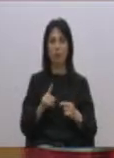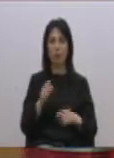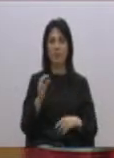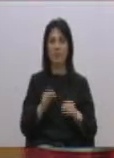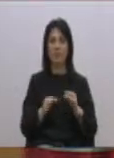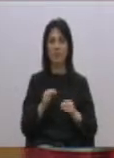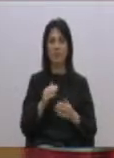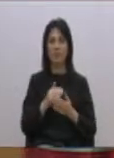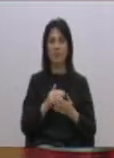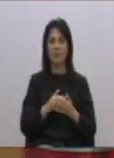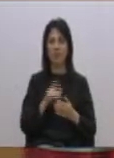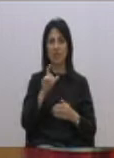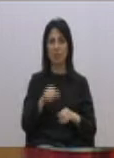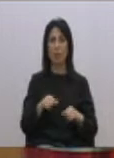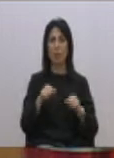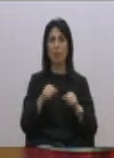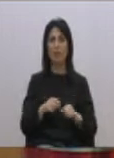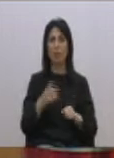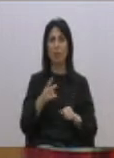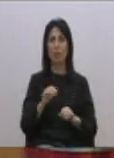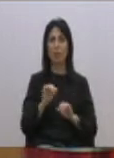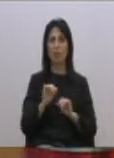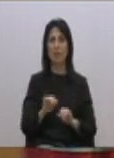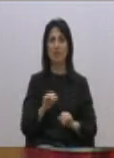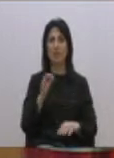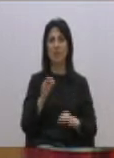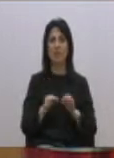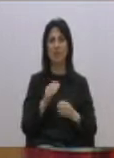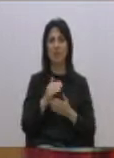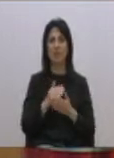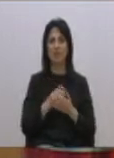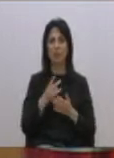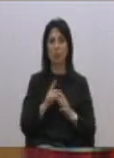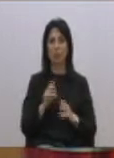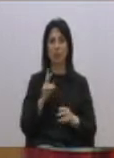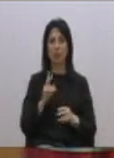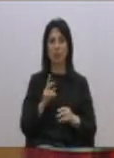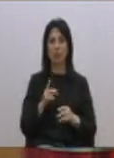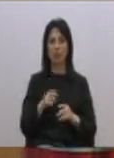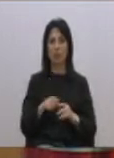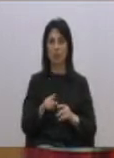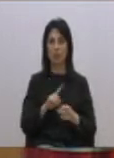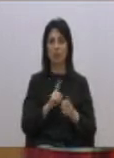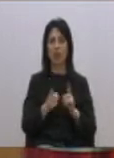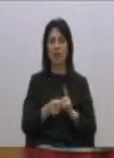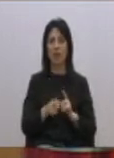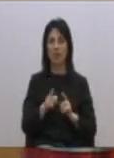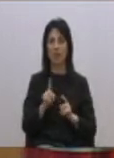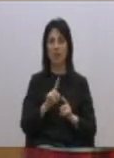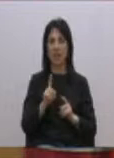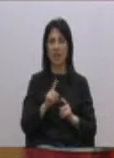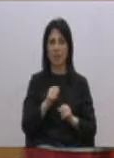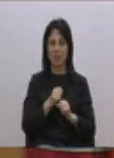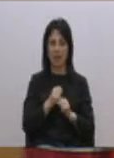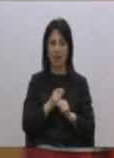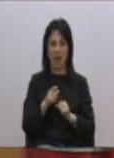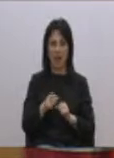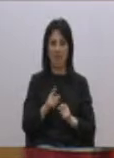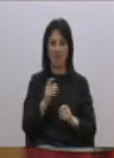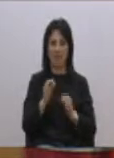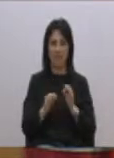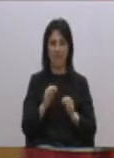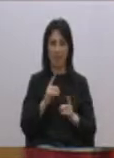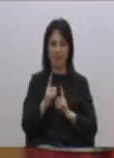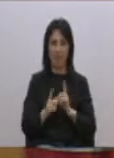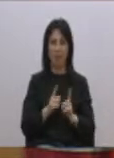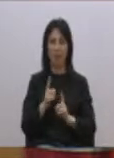სასამართლო სისტემა და ადამიანის უფლებები უნდა დაგეცვათ და სასამართლო სისტემა უნდა შეგეცვალოთ. იმის მაგივრად, რომ რამე გაგეკეთებინათ სასამართლო